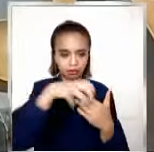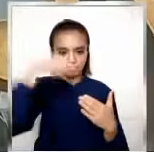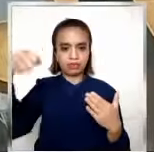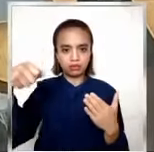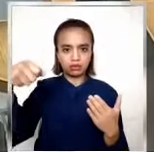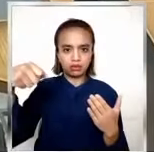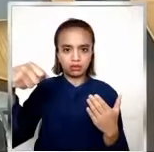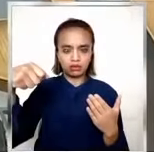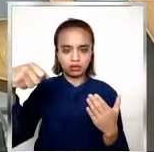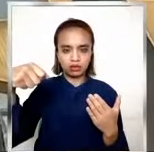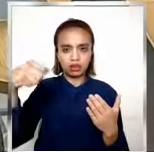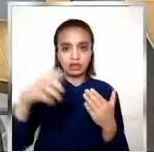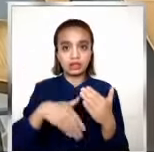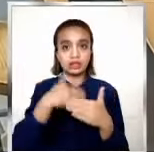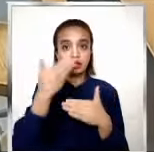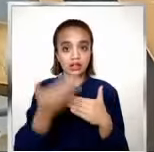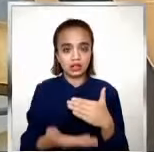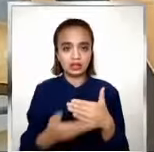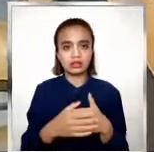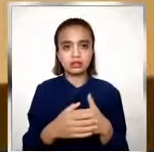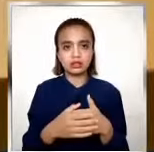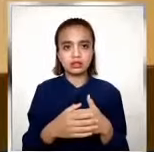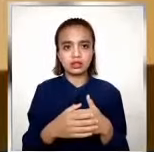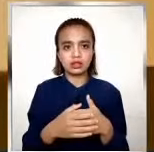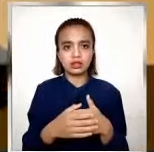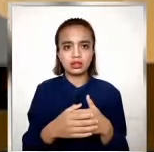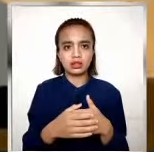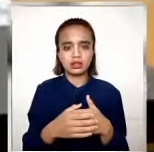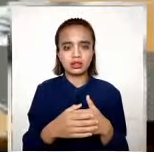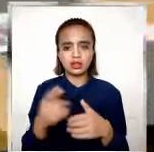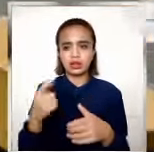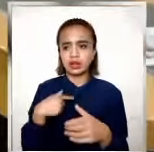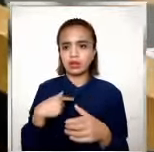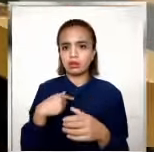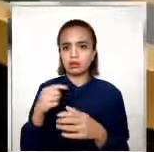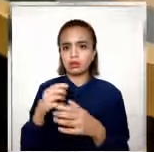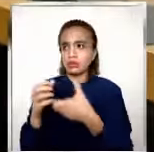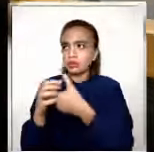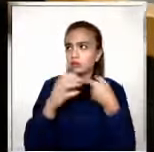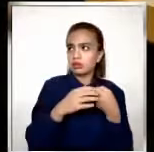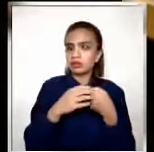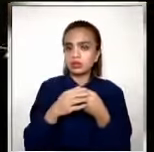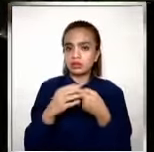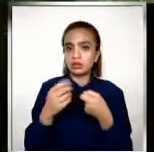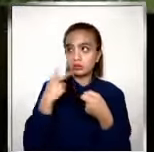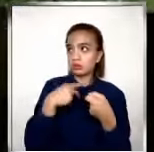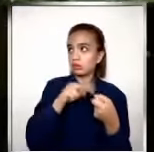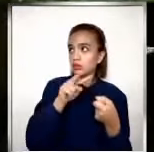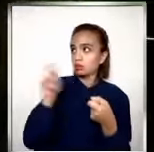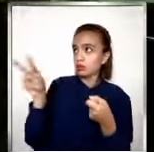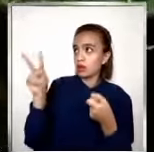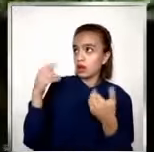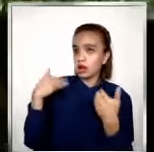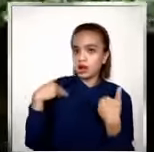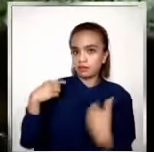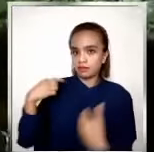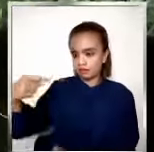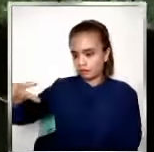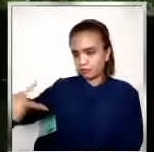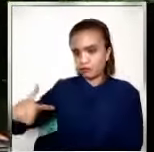Then tinitigan ko yung kumuha. Then pagtingin ko sa kanya, meron na siyang nakatutok na